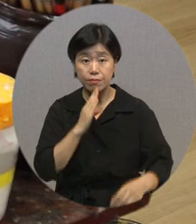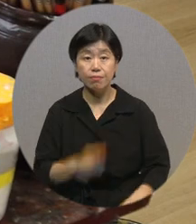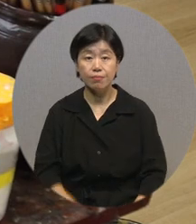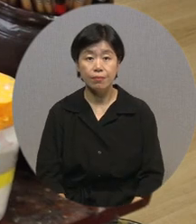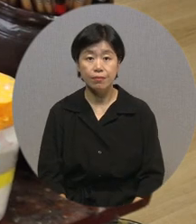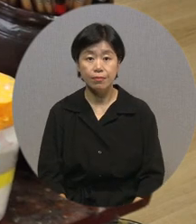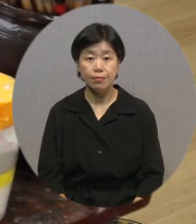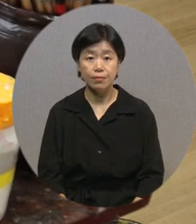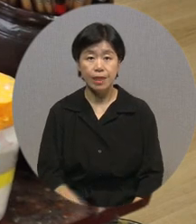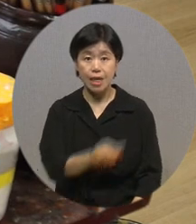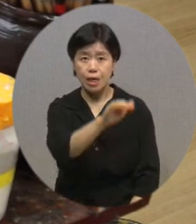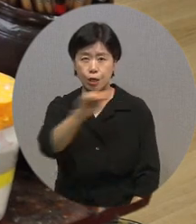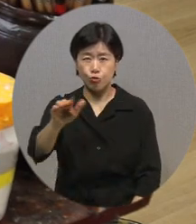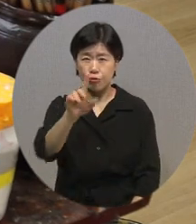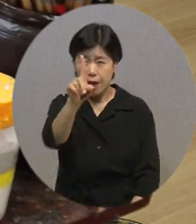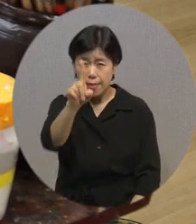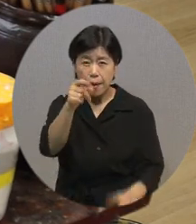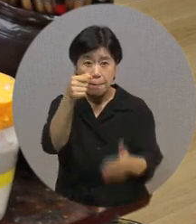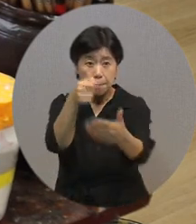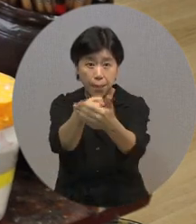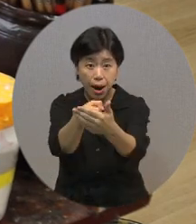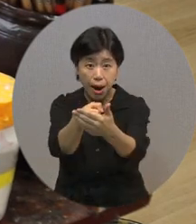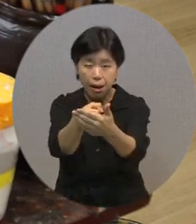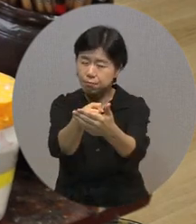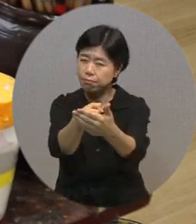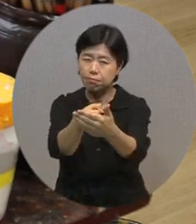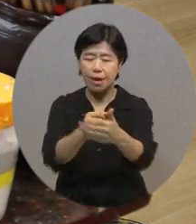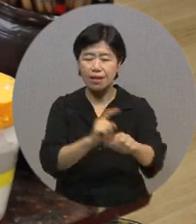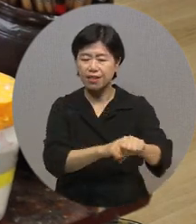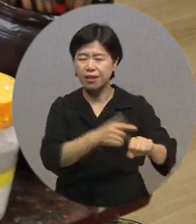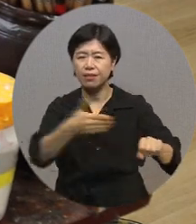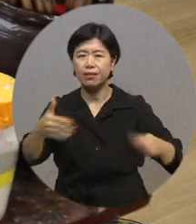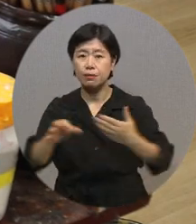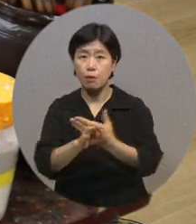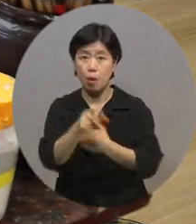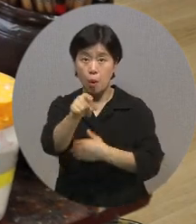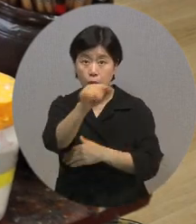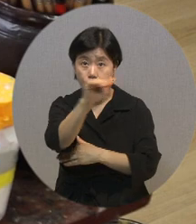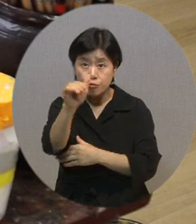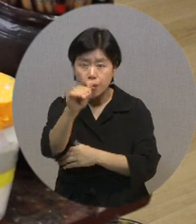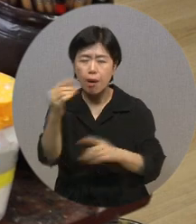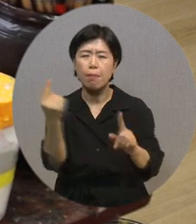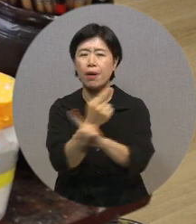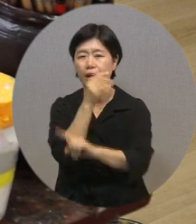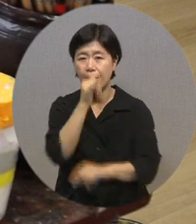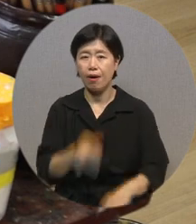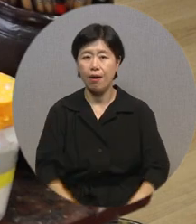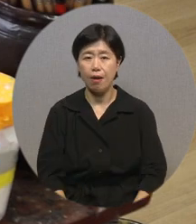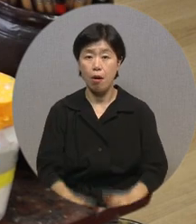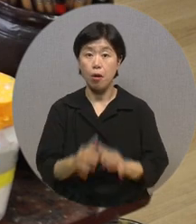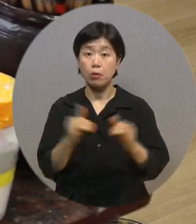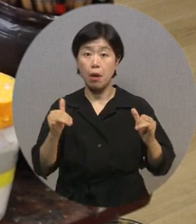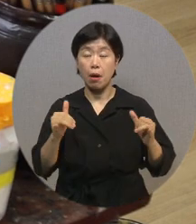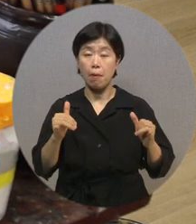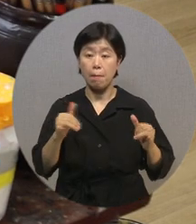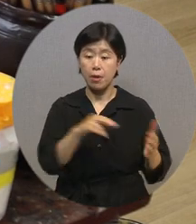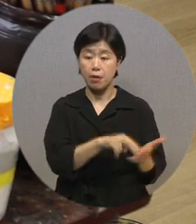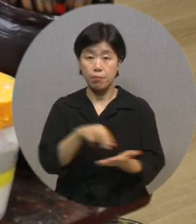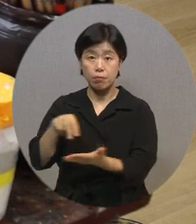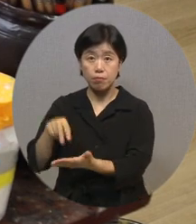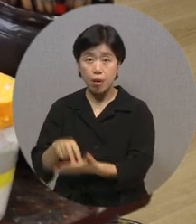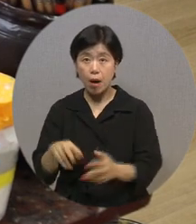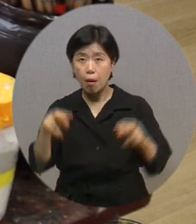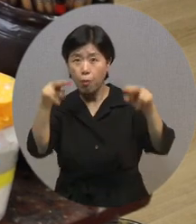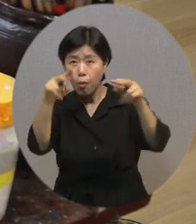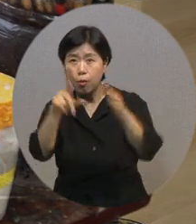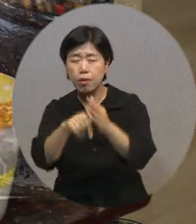하나의 기준을 세우는 것은 시대에 따라 다르고 사람에 따라 달라지고 세상을 바라보는 관점을